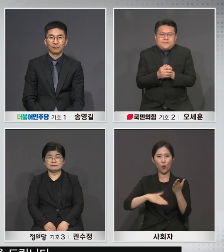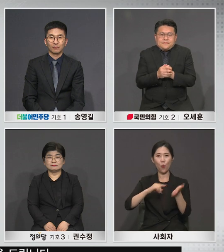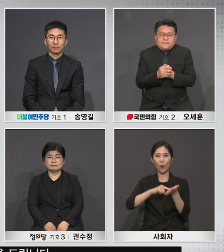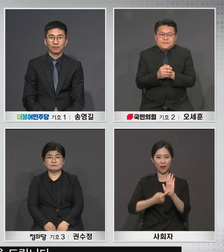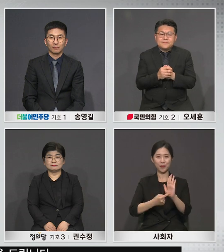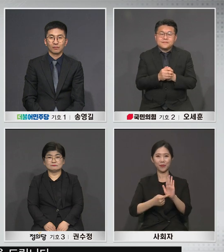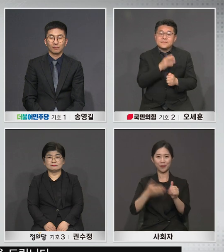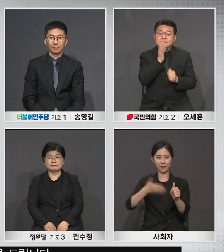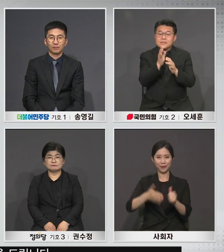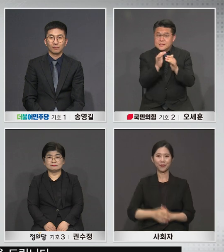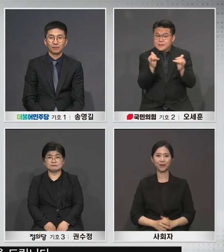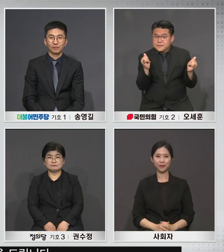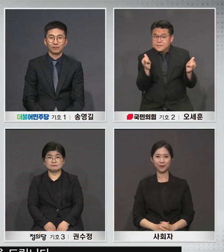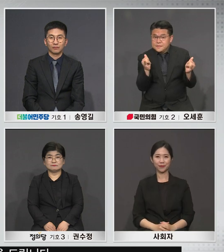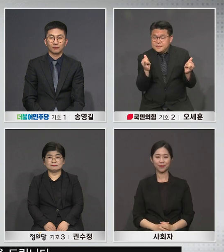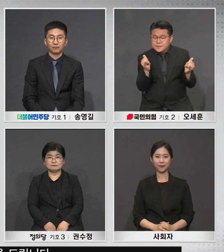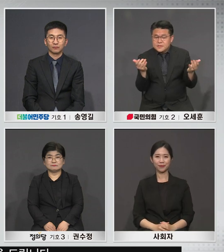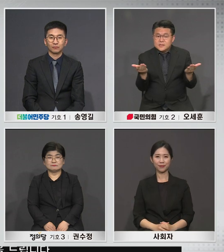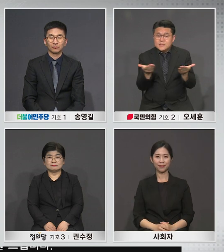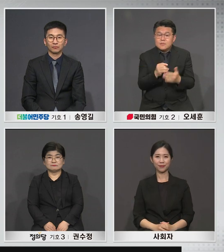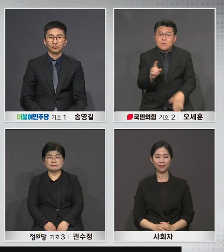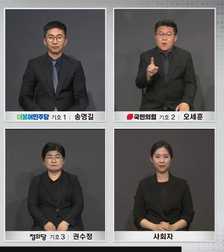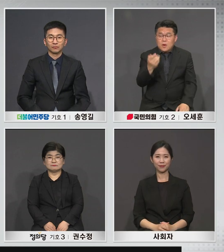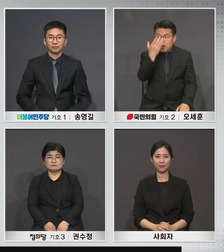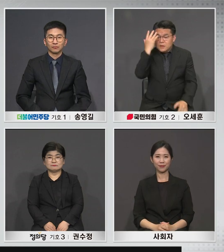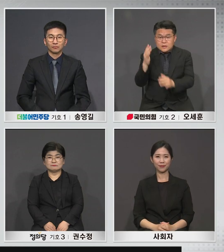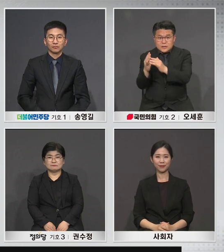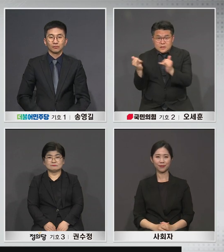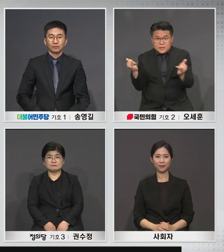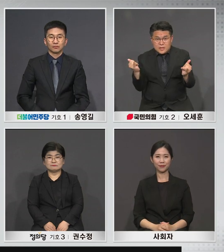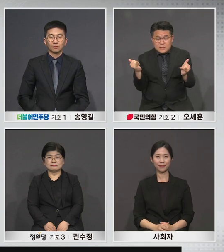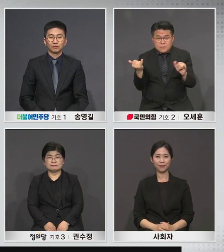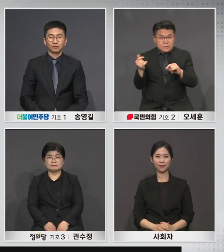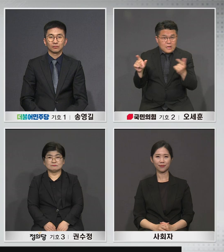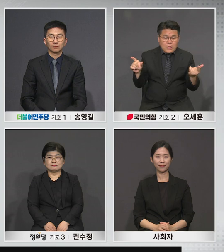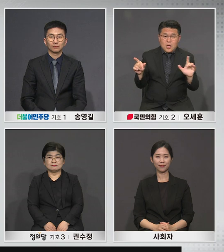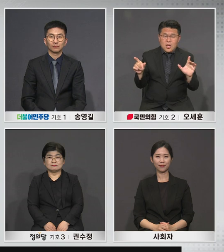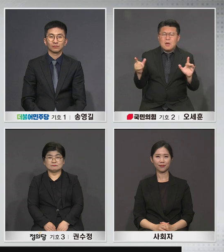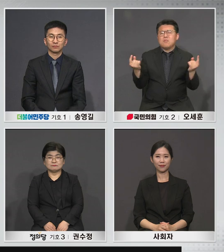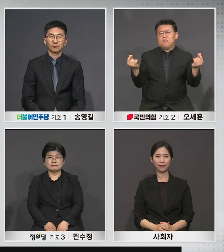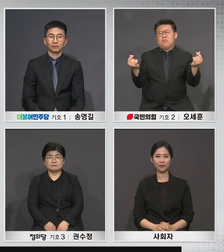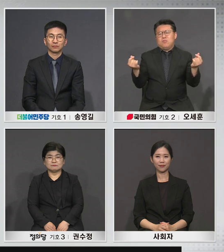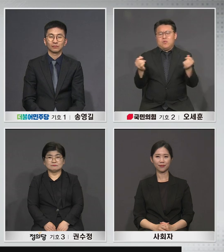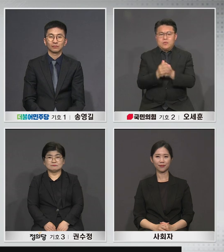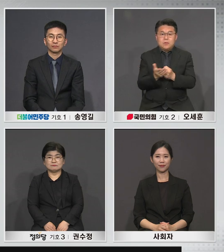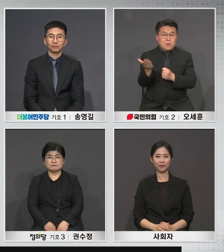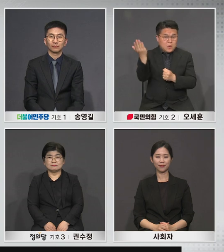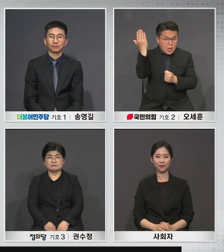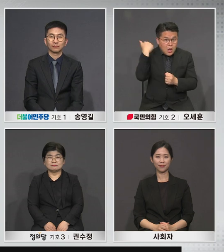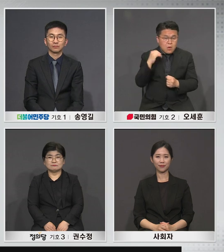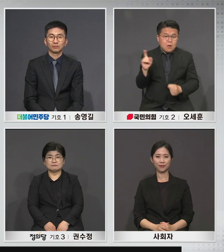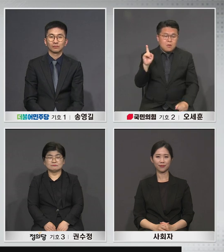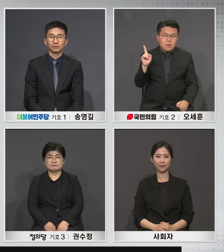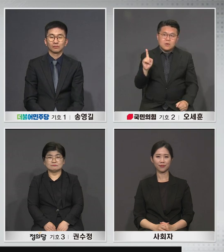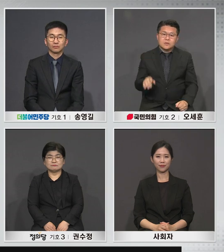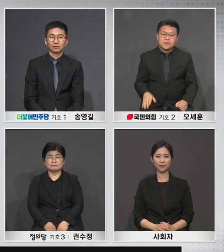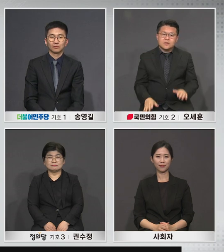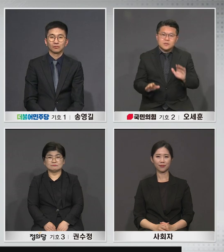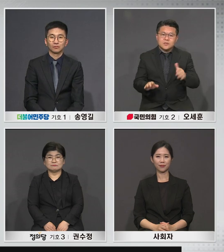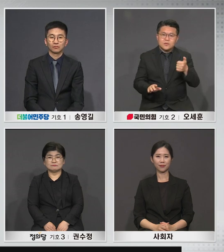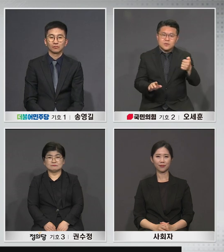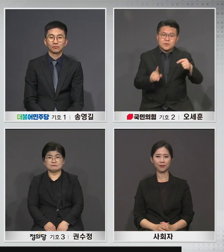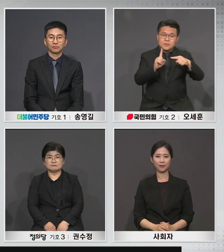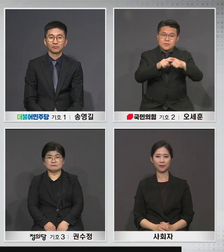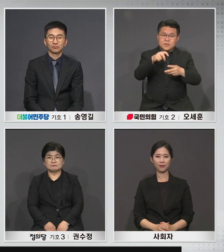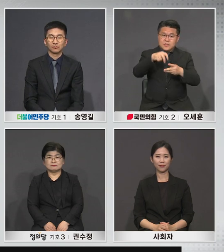중장년 일자리라고 해서 청년 일자리와 다르지 않다고 생각합니다. 기존에 50플러스 센터라는 게